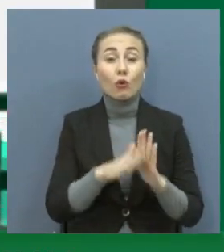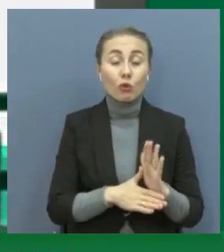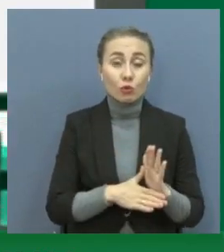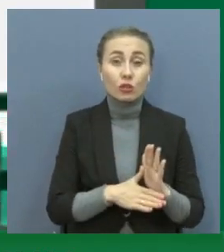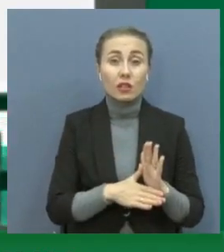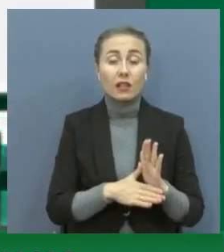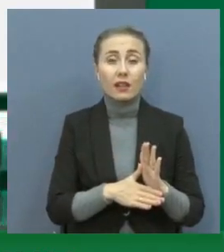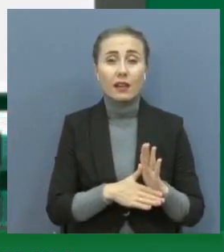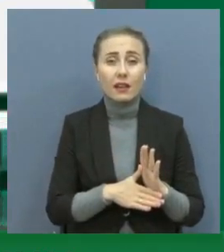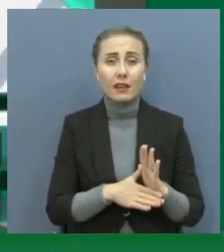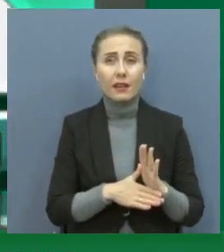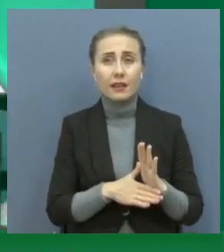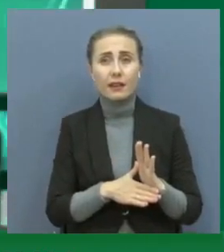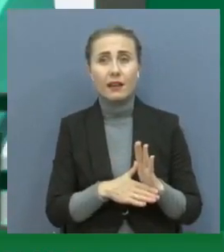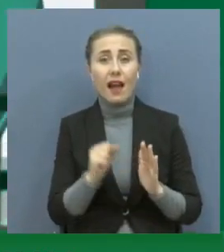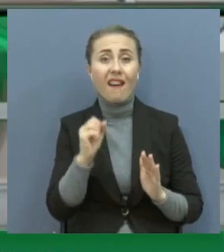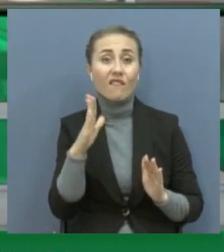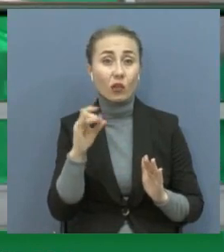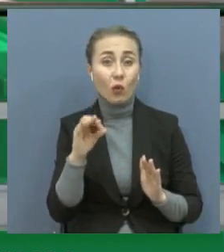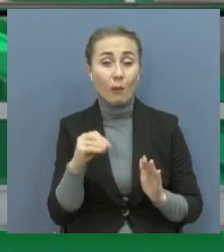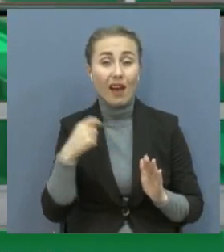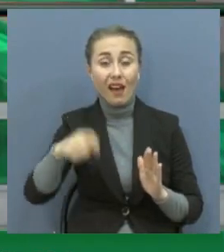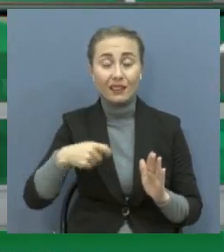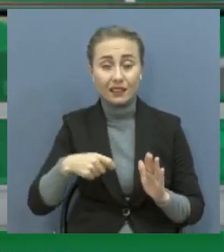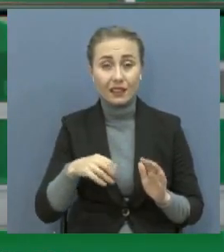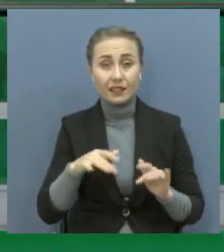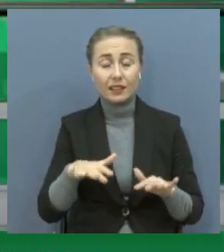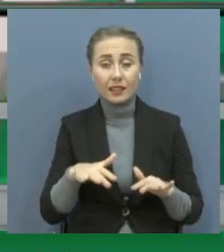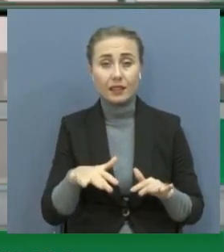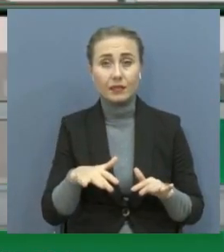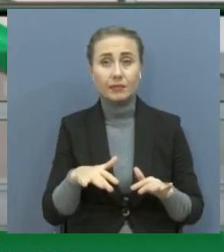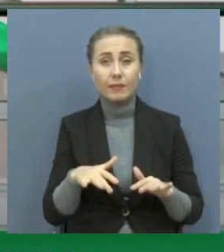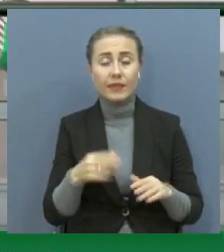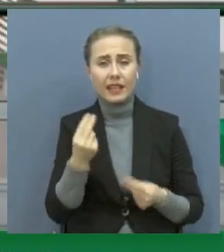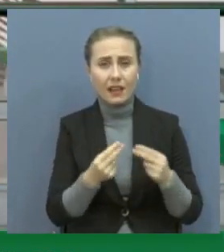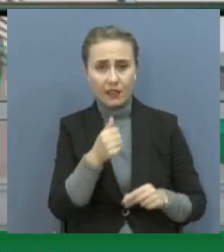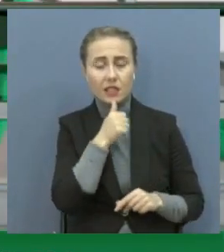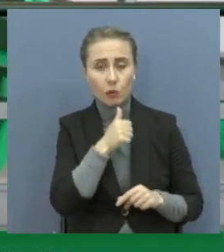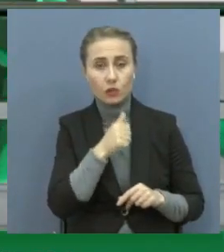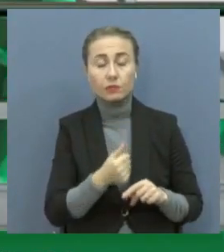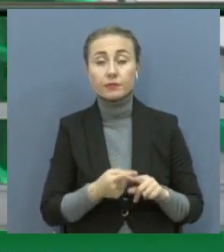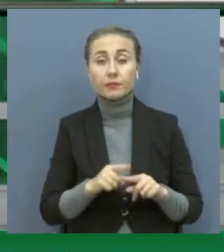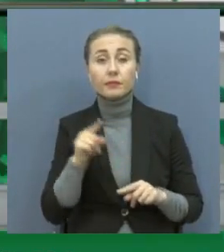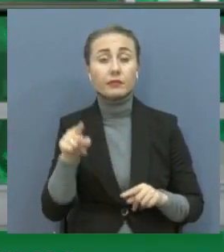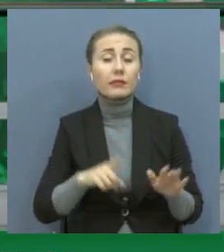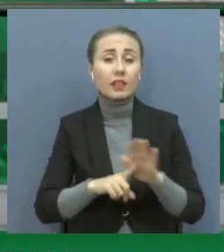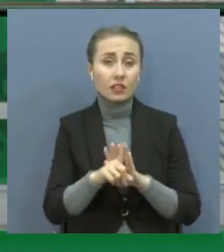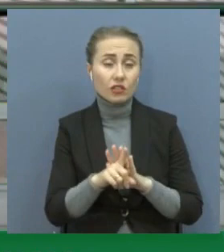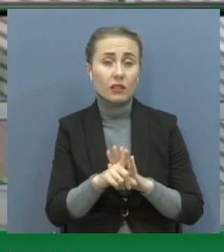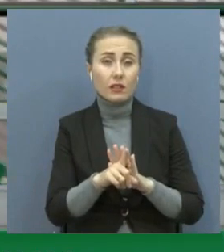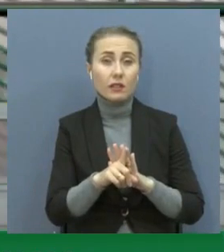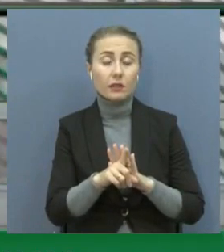все автоматы или вот такие игровые какие-то приспособления. Вот. И они начинают